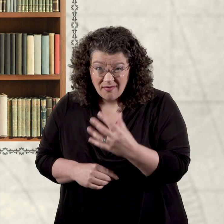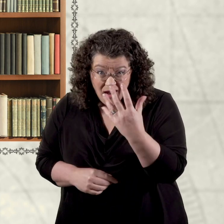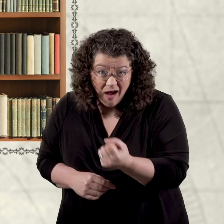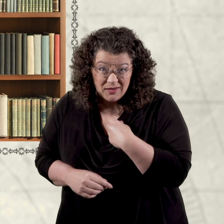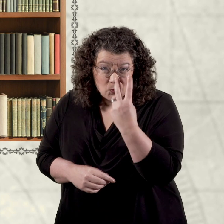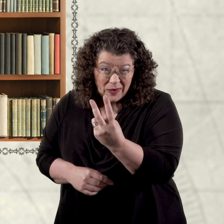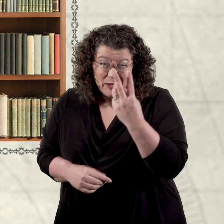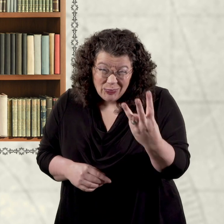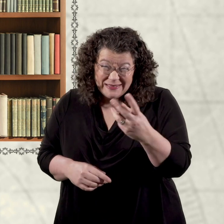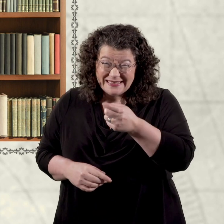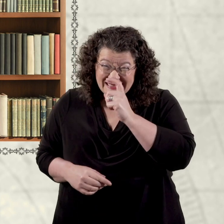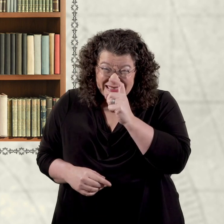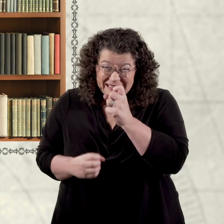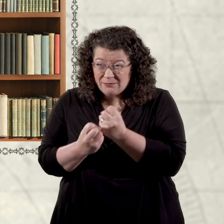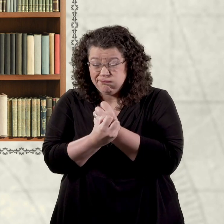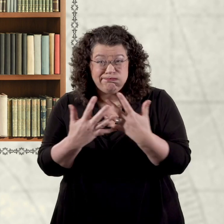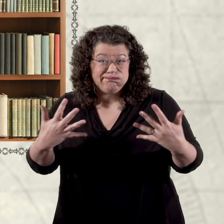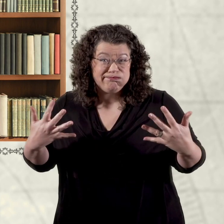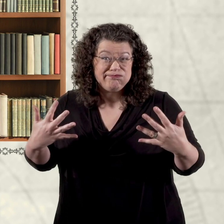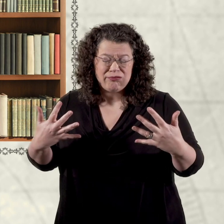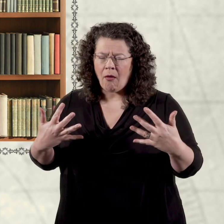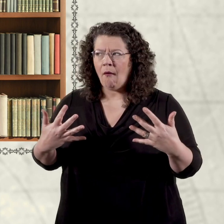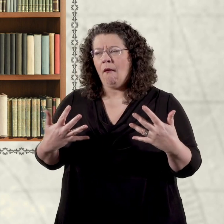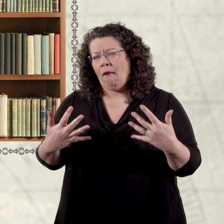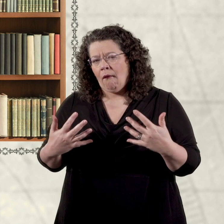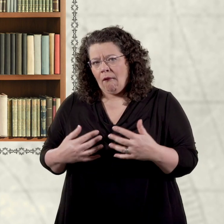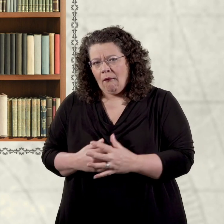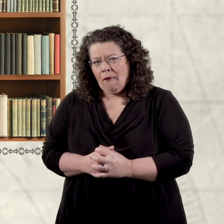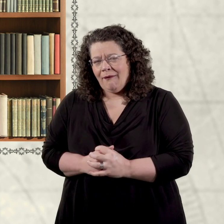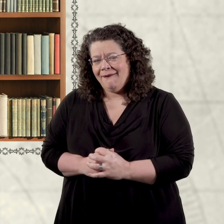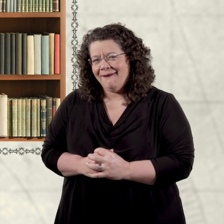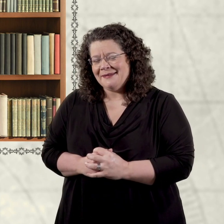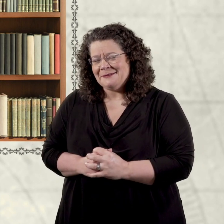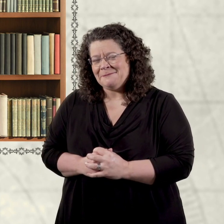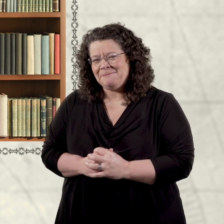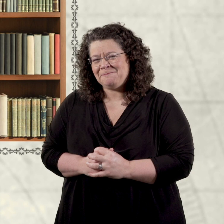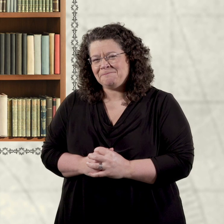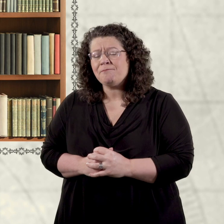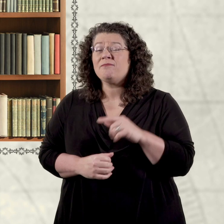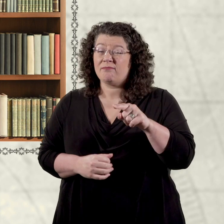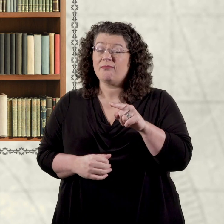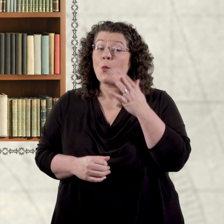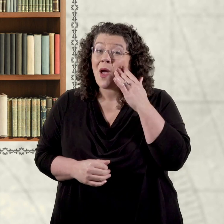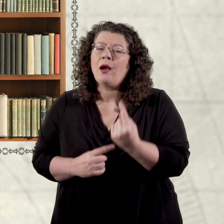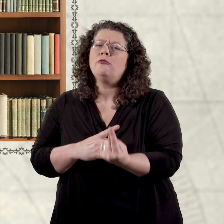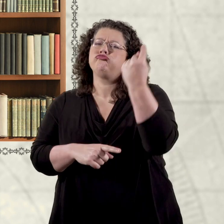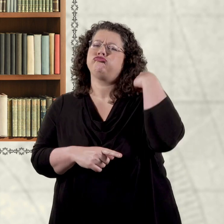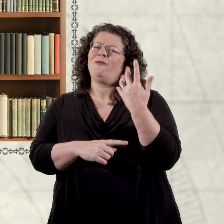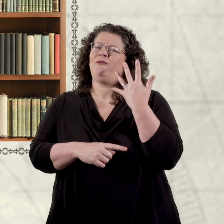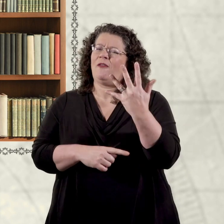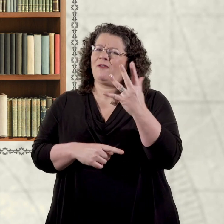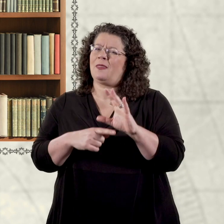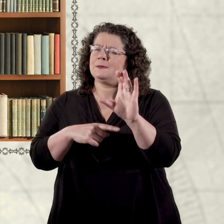iawn. Roedd hyn yn ôl yn y 5ed ganrif. Do, ddari chi glywed fi'n iawn. Y 5ed